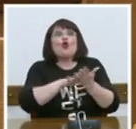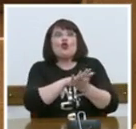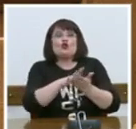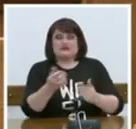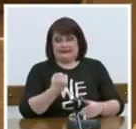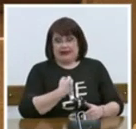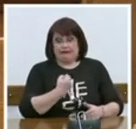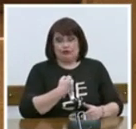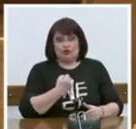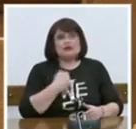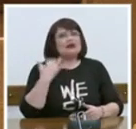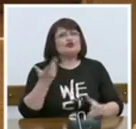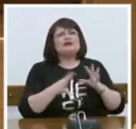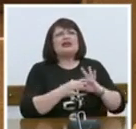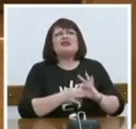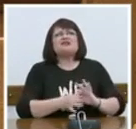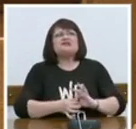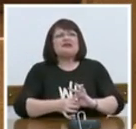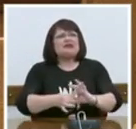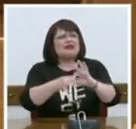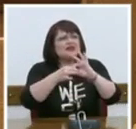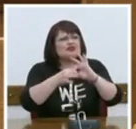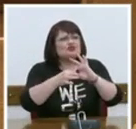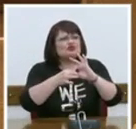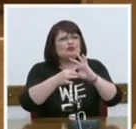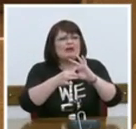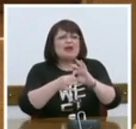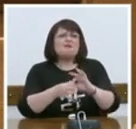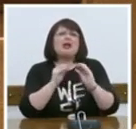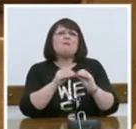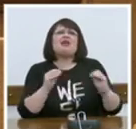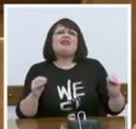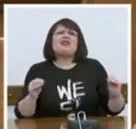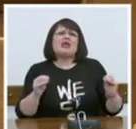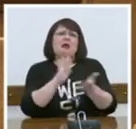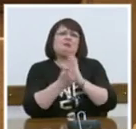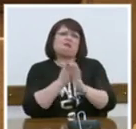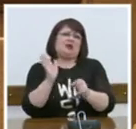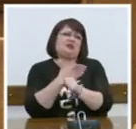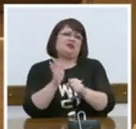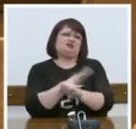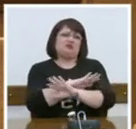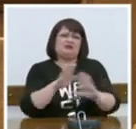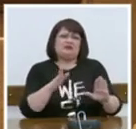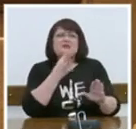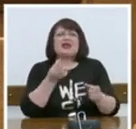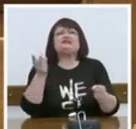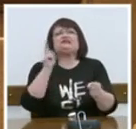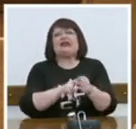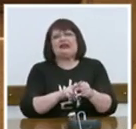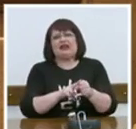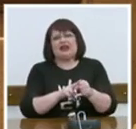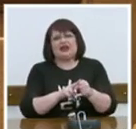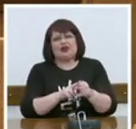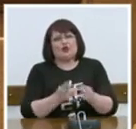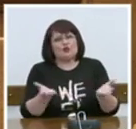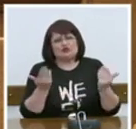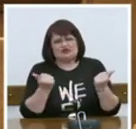θα συνεχίσουμε να έχουμε μία απονεκρωμένη παιδεία που θα φέρει στην κοινωνία παιδιά χωρίς πνευματικά